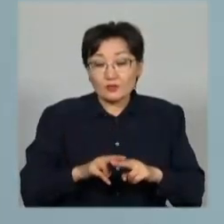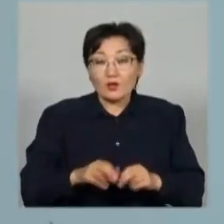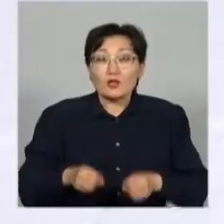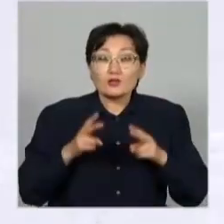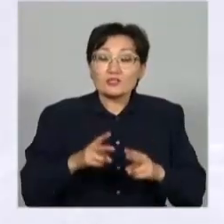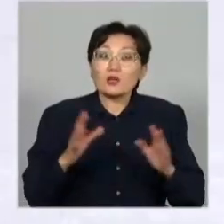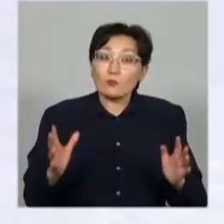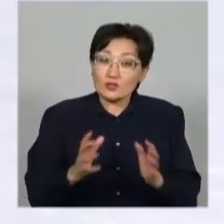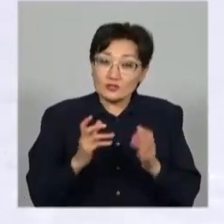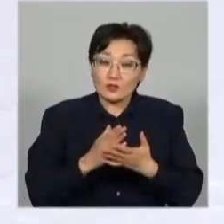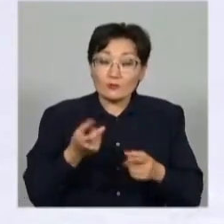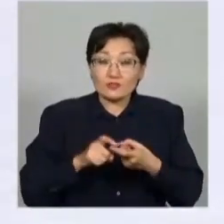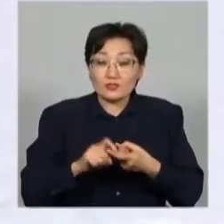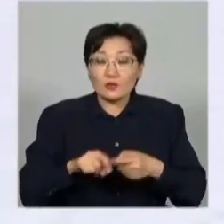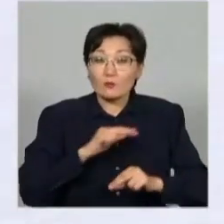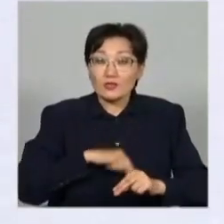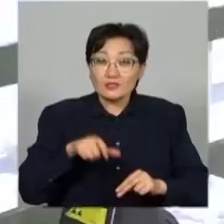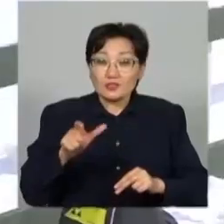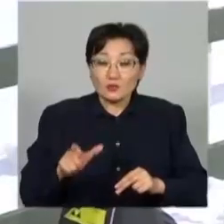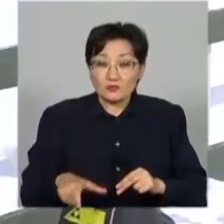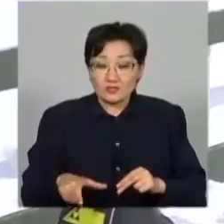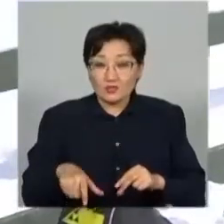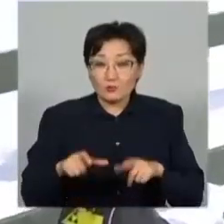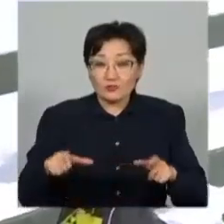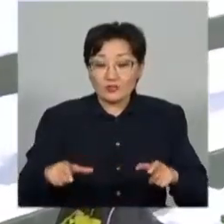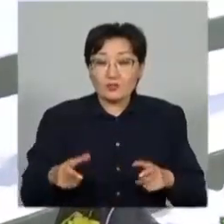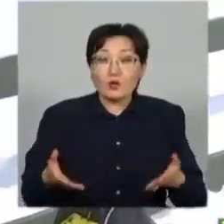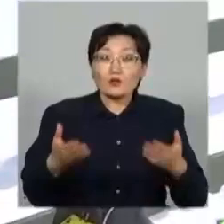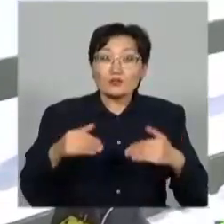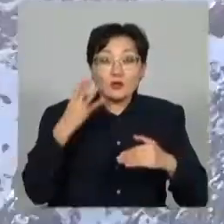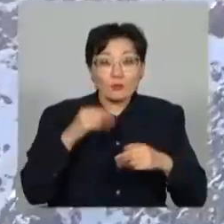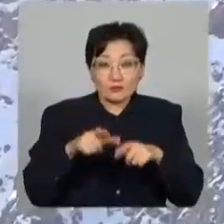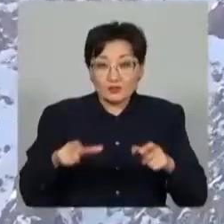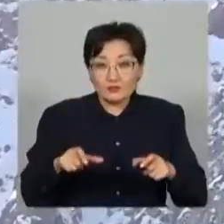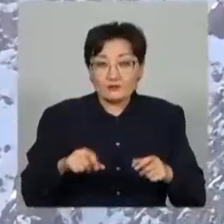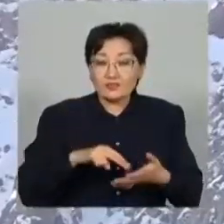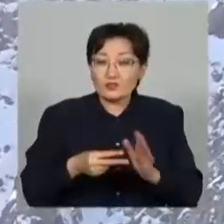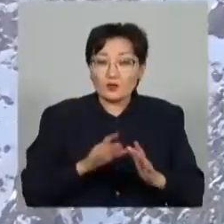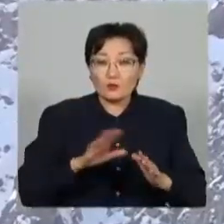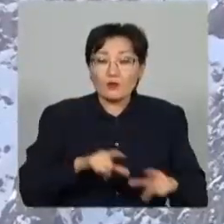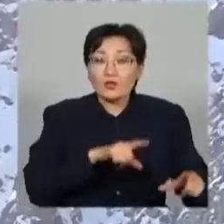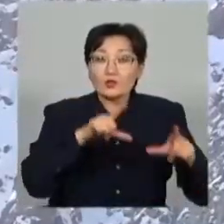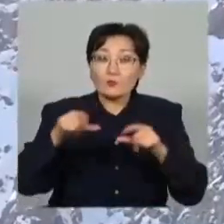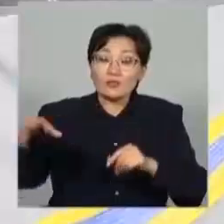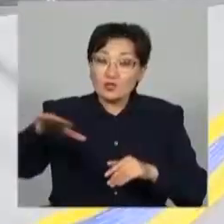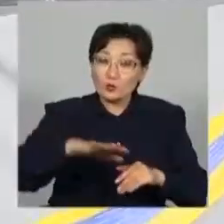риск сохраняется. В связи с этим сотрудники Казселизащиты призывают алматинцев не планировать